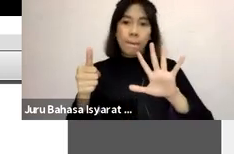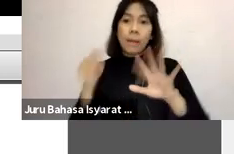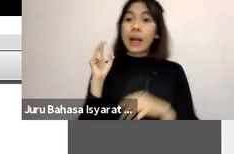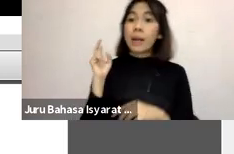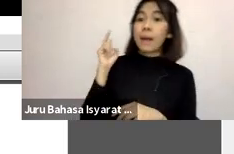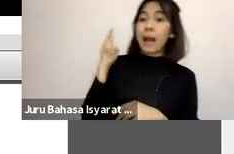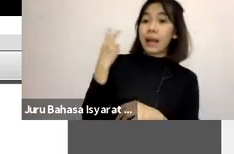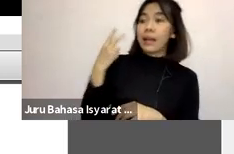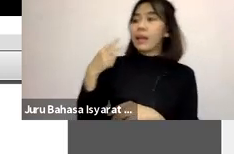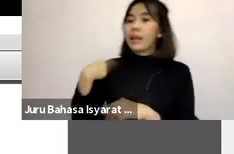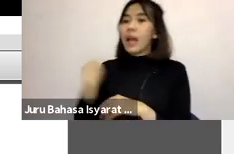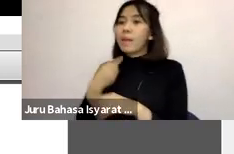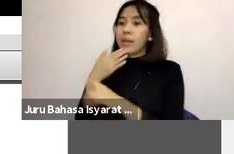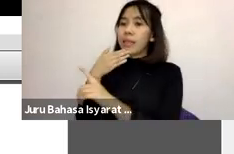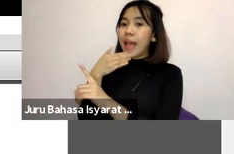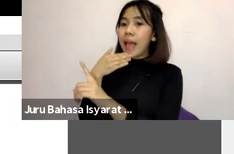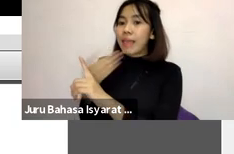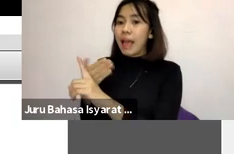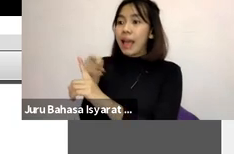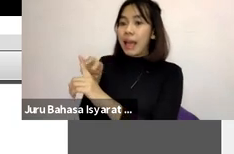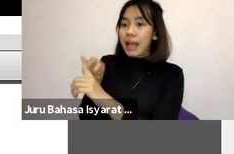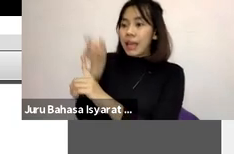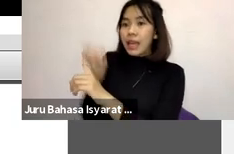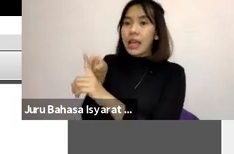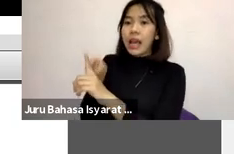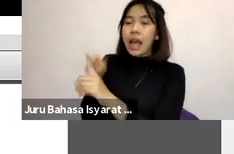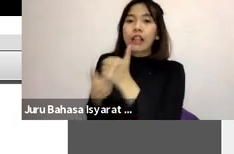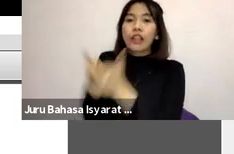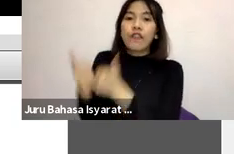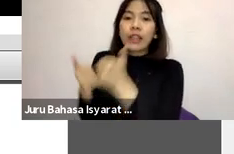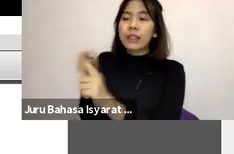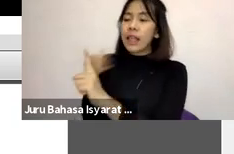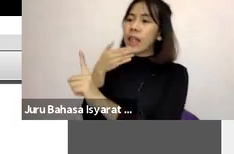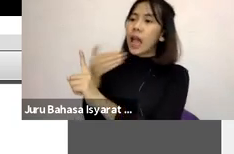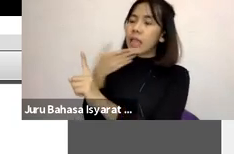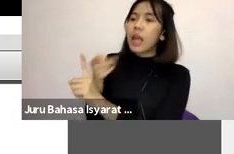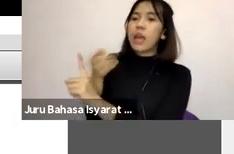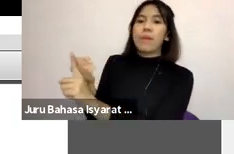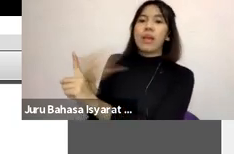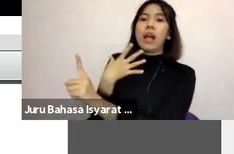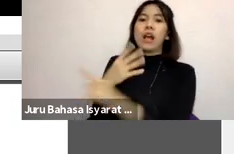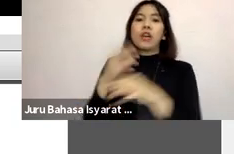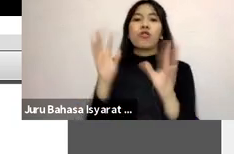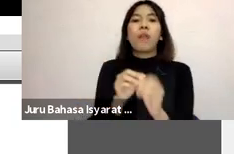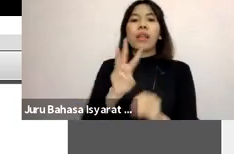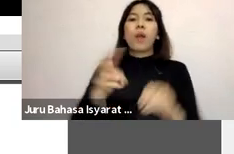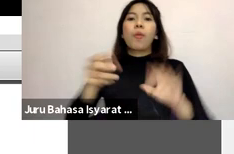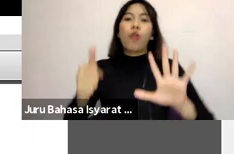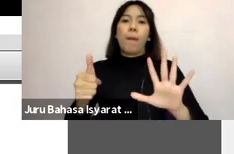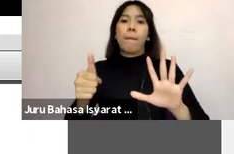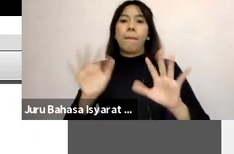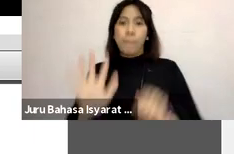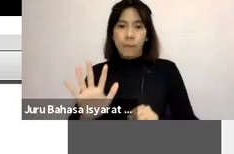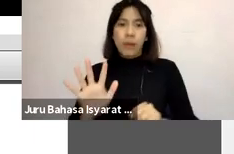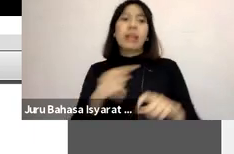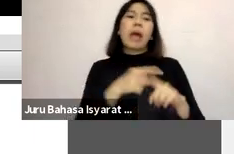kemarin kepada salah seorang kepada salah seorang aktivis di sana ada 36 yang terdaftar meskipun Hanya 10/12